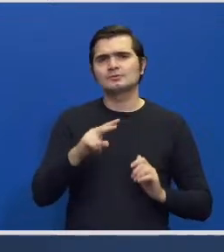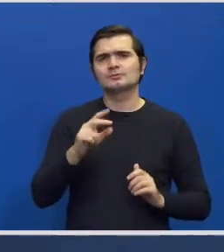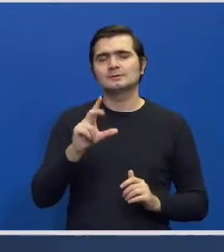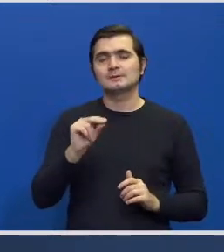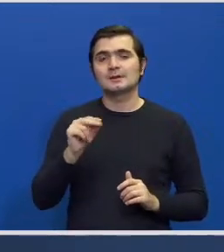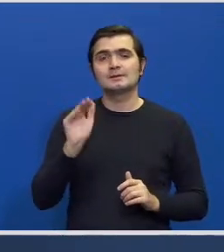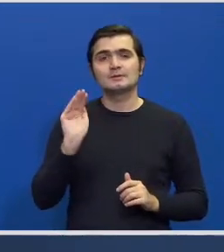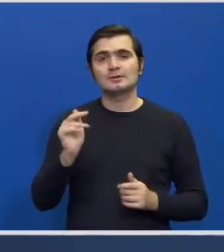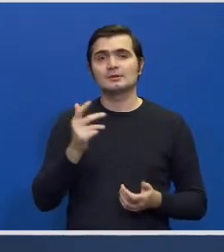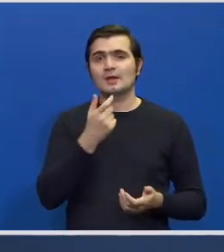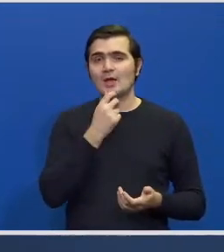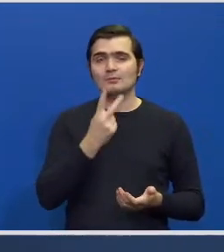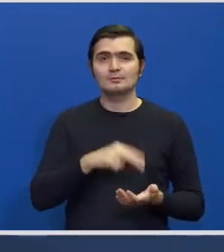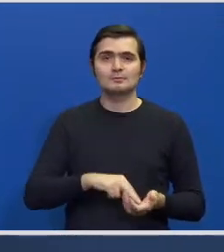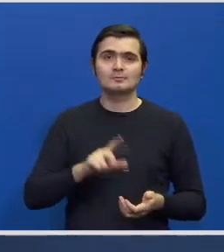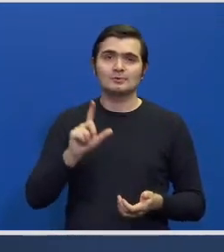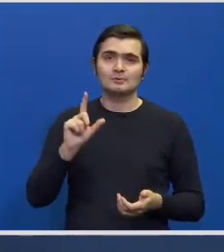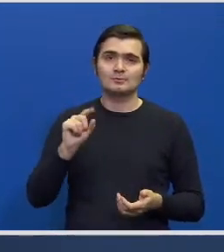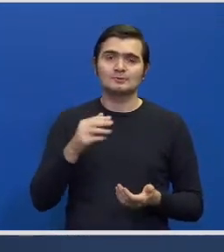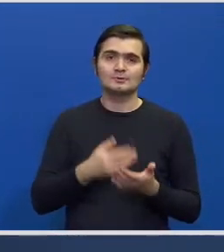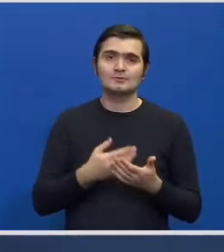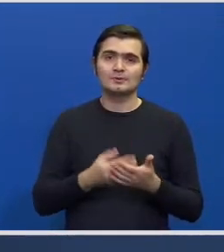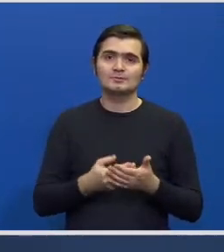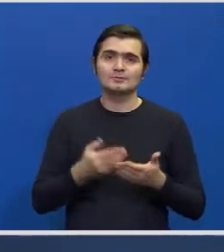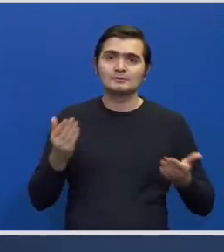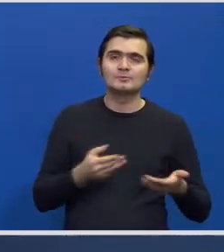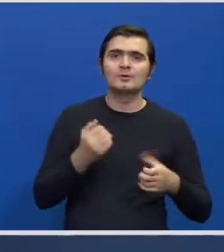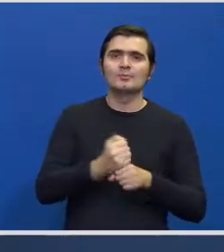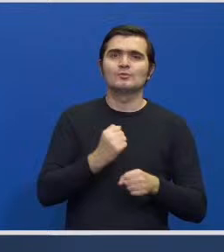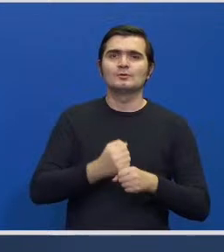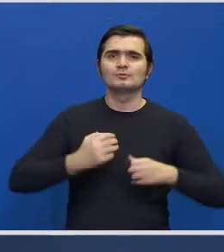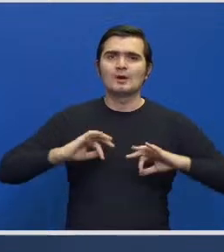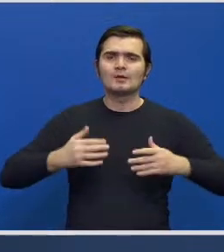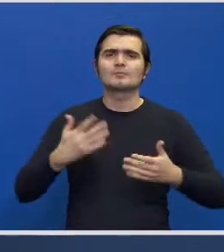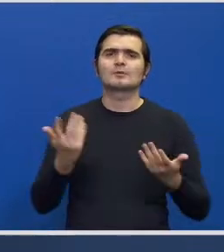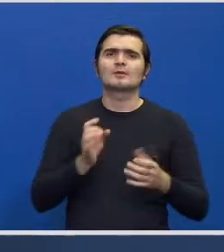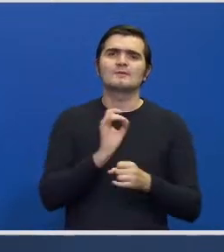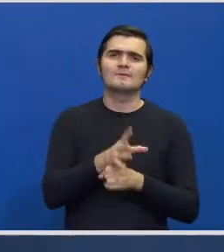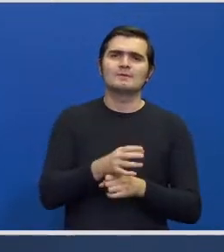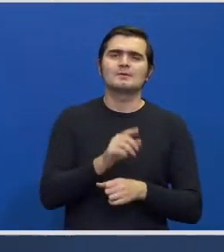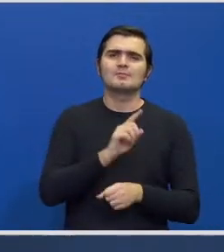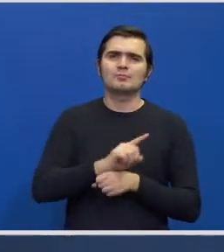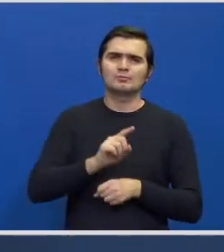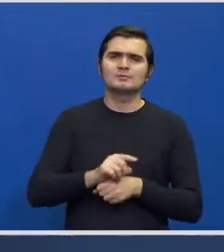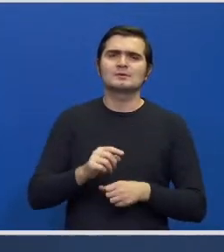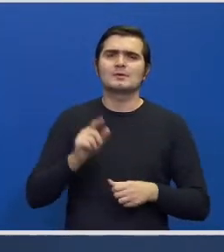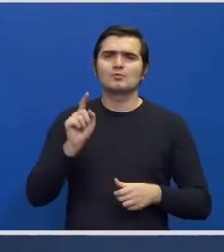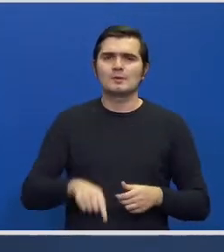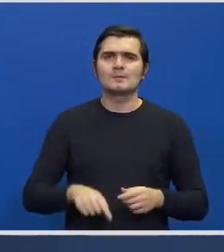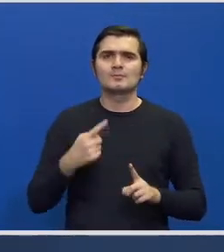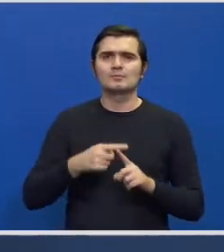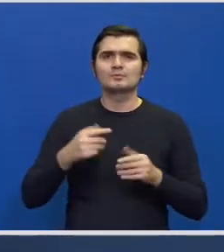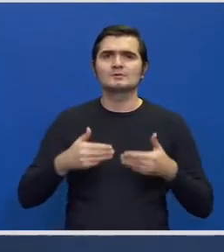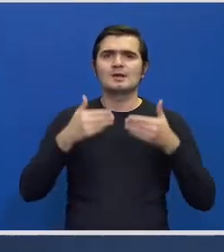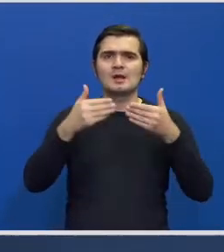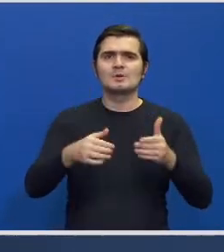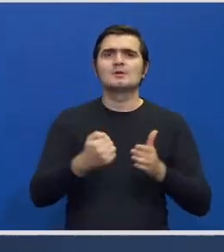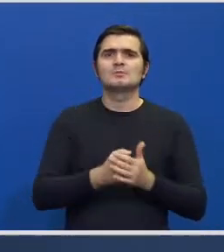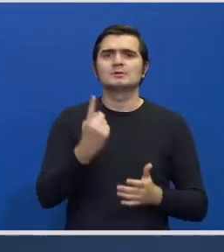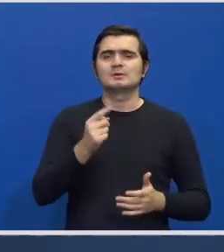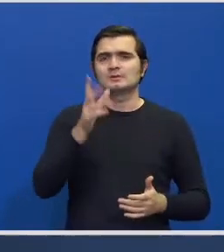articolul 9 din legea 236/2020 pentru stimularea producătorilor agricoli care comercializează produsele agricole